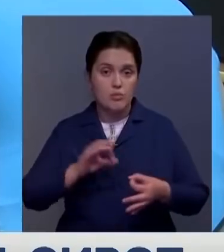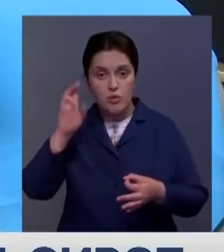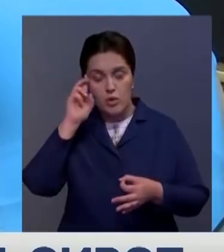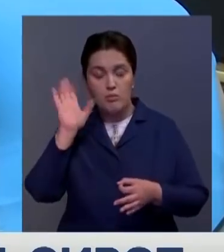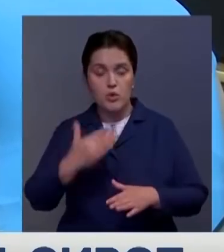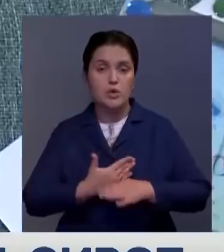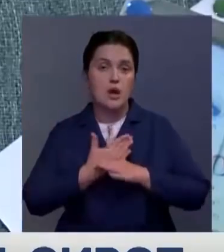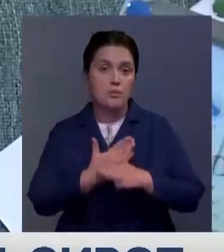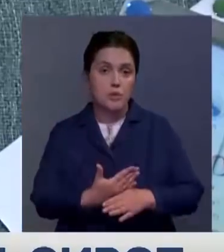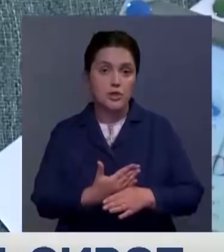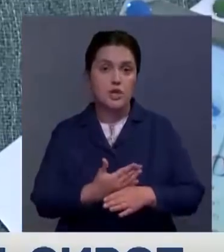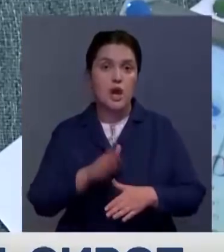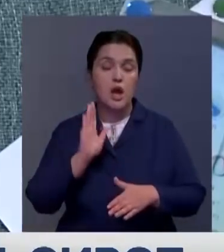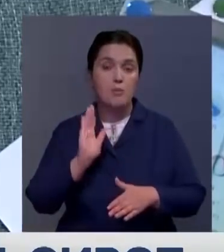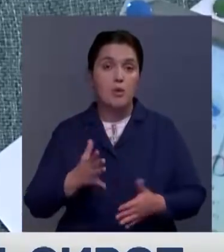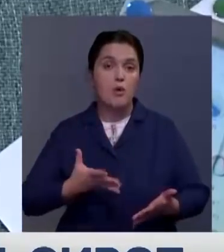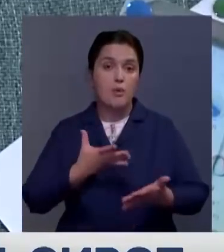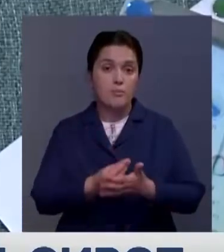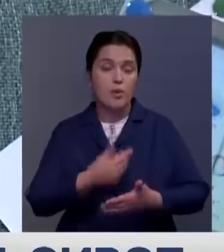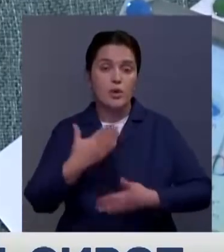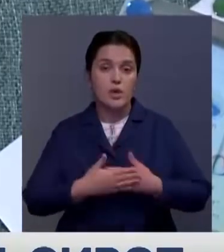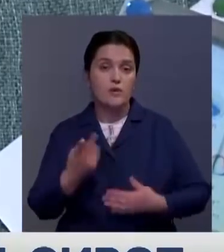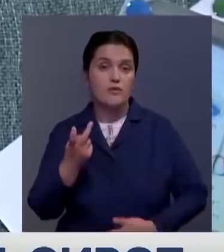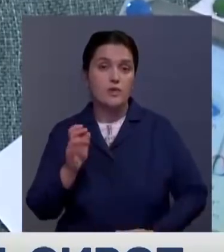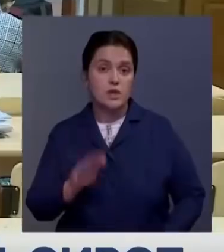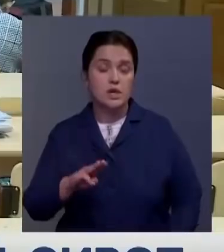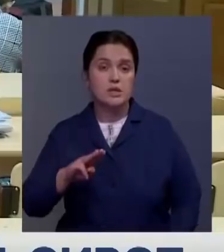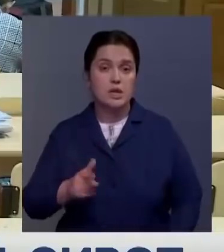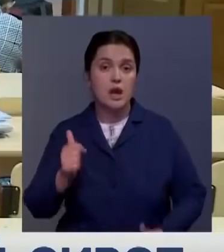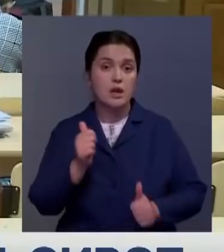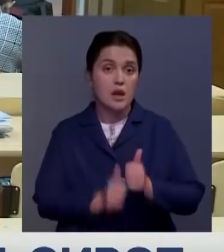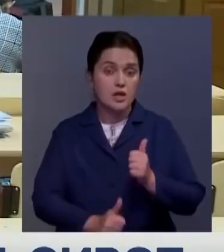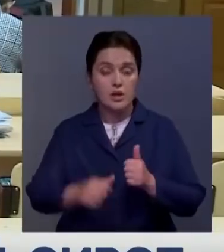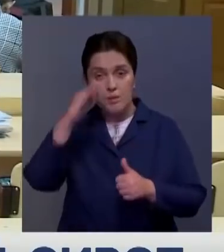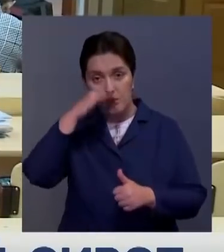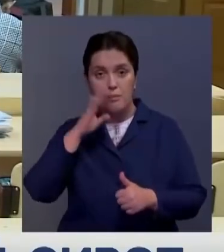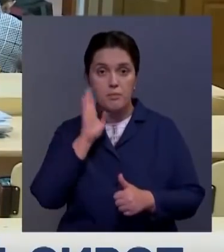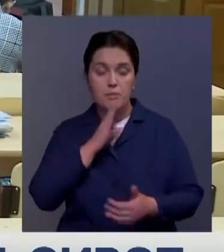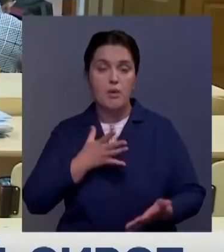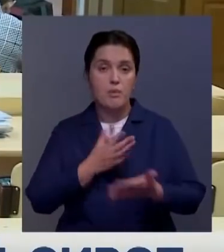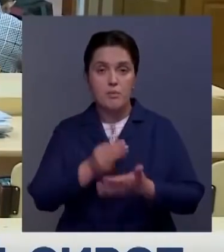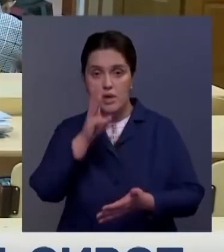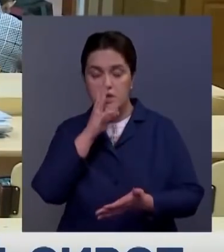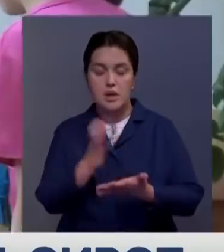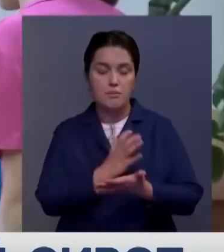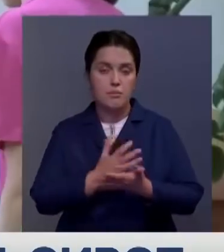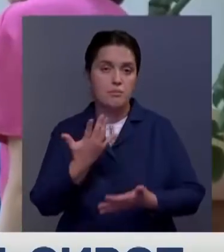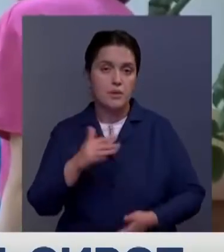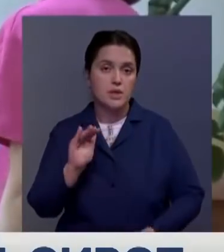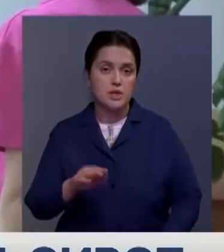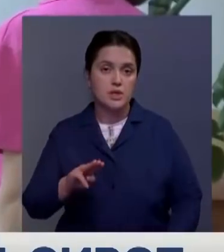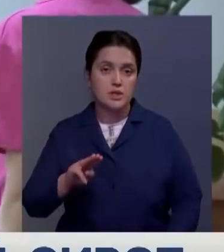оказывает помощь. Кроме единовременной выплаты в размере около 200 тысяч тенге, каждому родителю выплачивается заработная плата в 50 тысяч